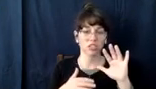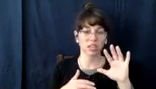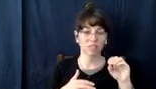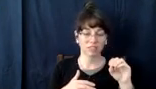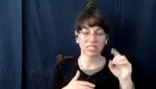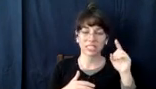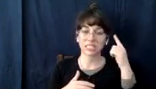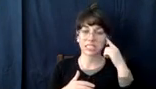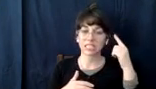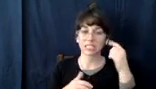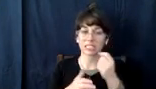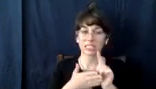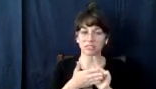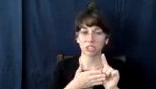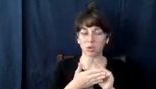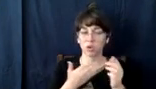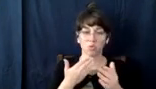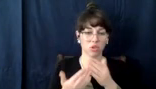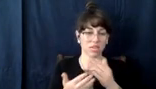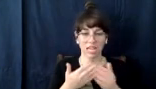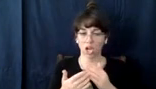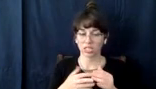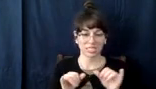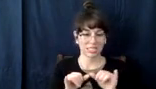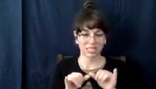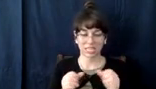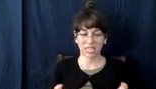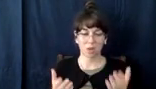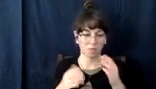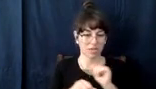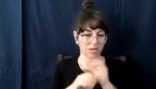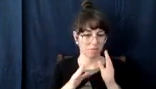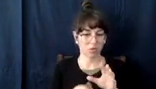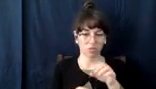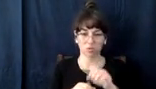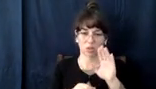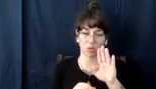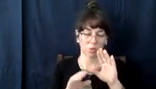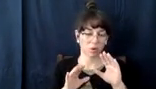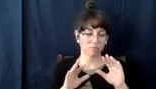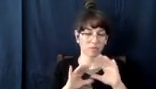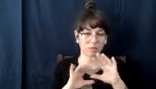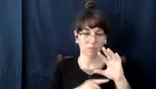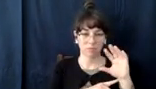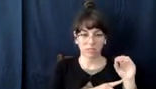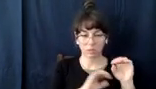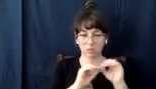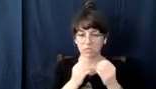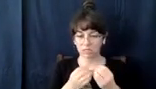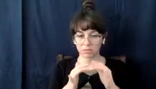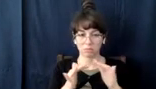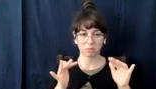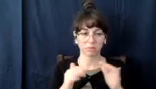And that's regardless of the size of the employer. I do want to point out, if we could go back one slide, sorry.